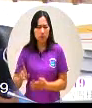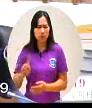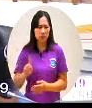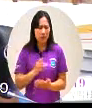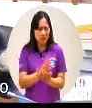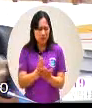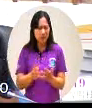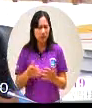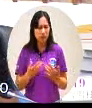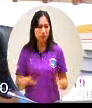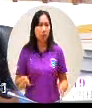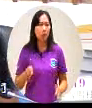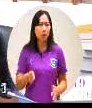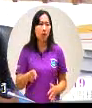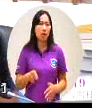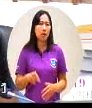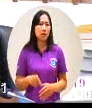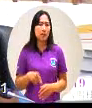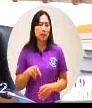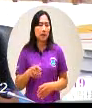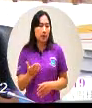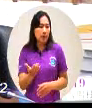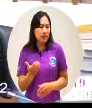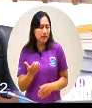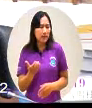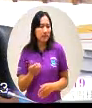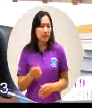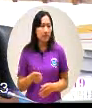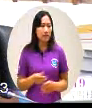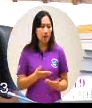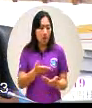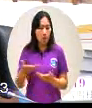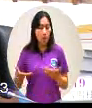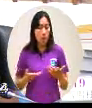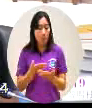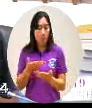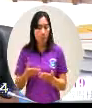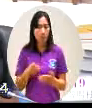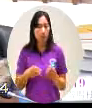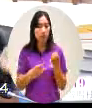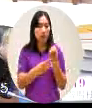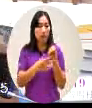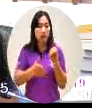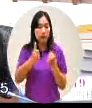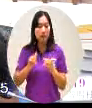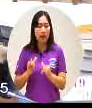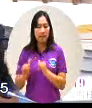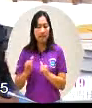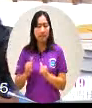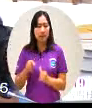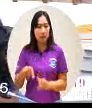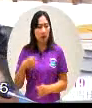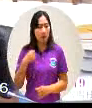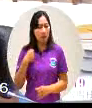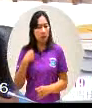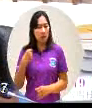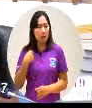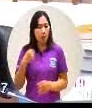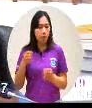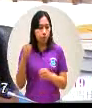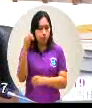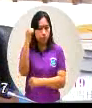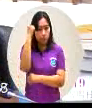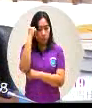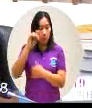一大堆啊呢。所以讲，这个事前的沟通，甲里长来做充分，互因了解百姓徛伫外围的，希望赶紧拓